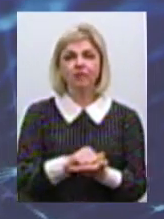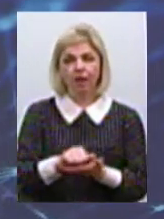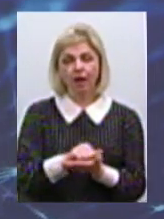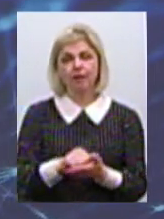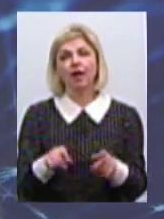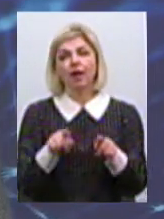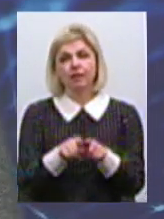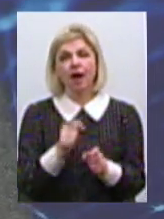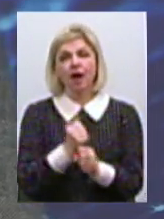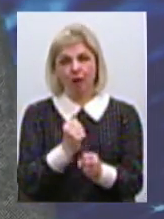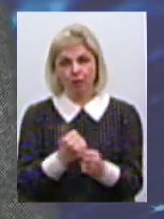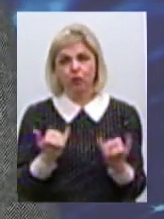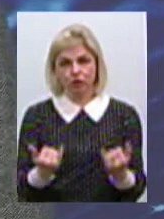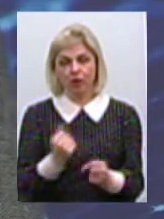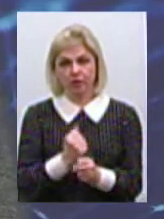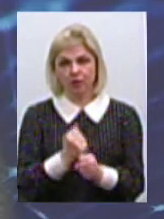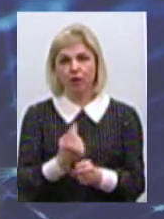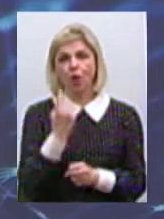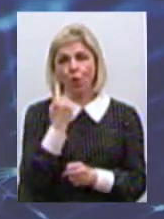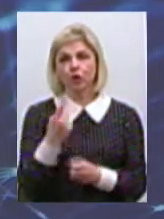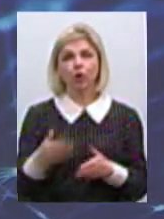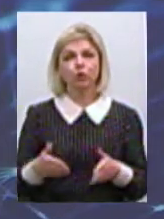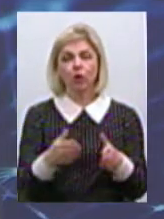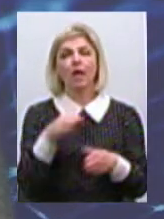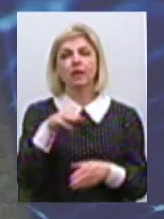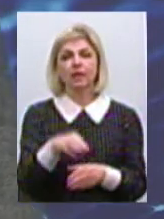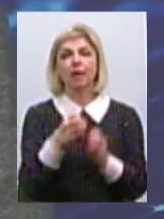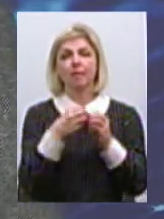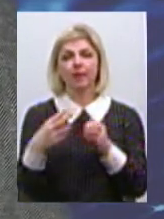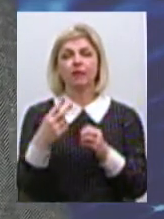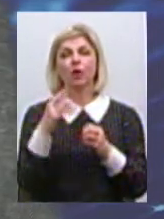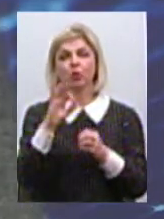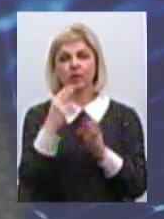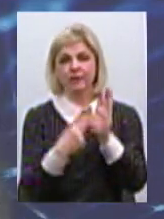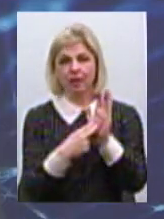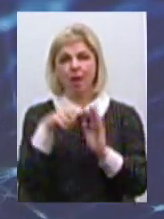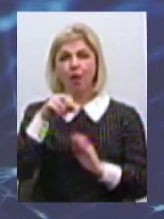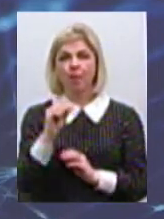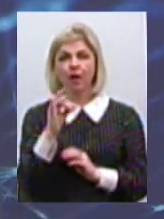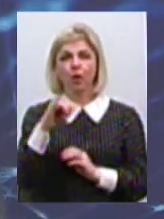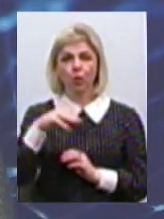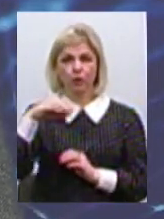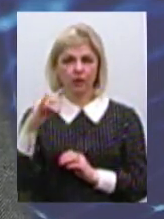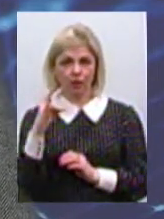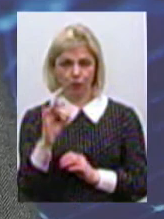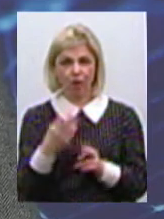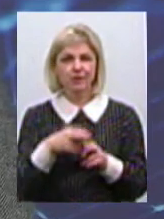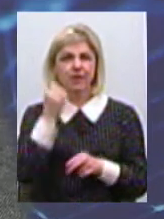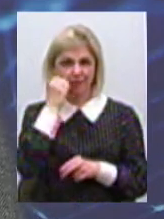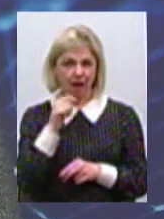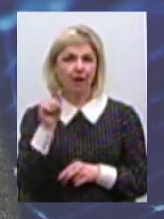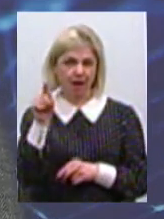Така робота зараз ведеться по одній тільки дорозі Т-1507 на Парутіно. Зараз там... Це та сама стара дорога?